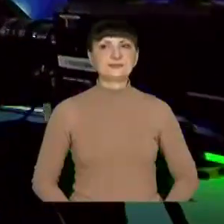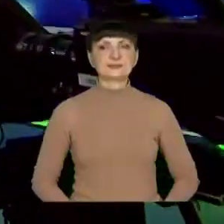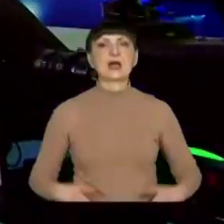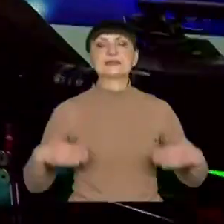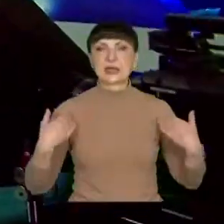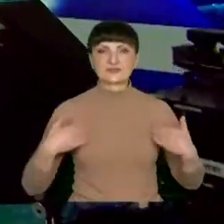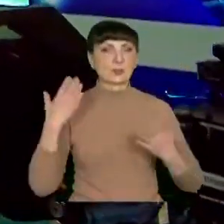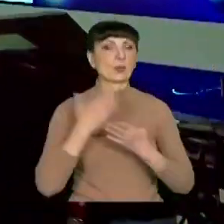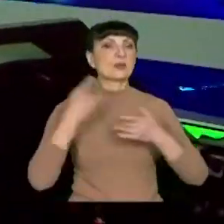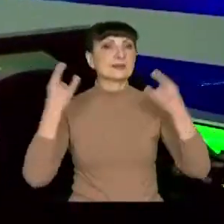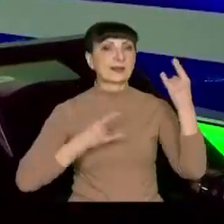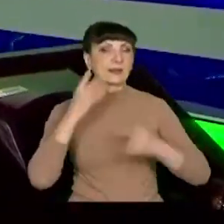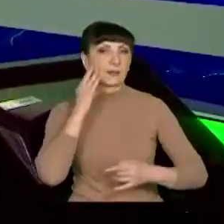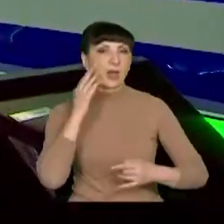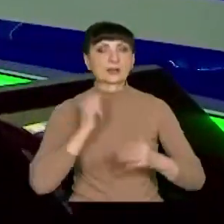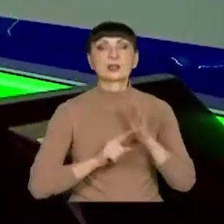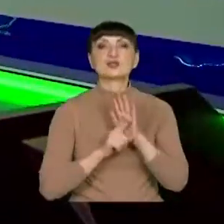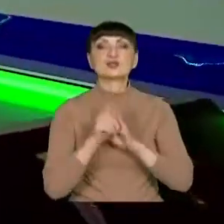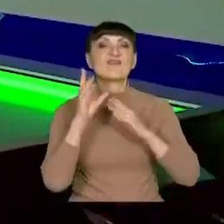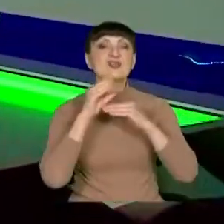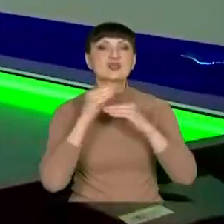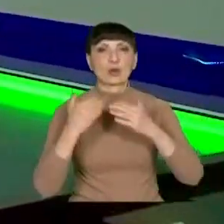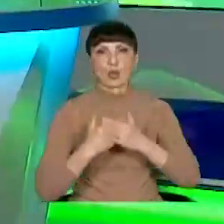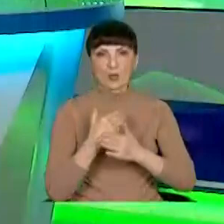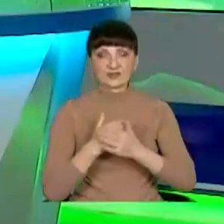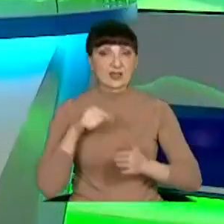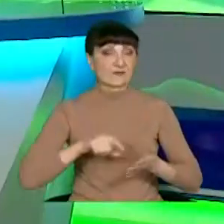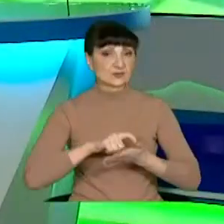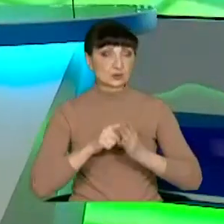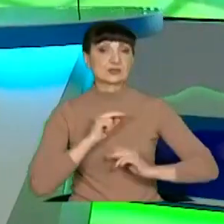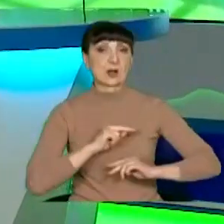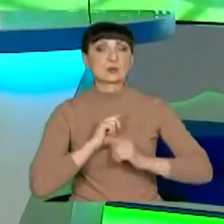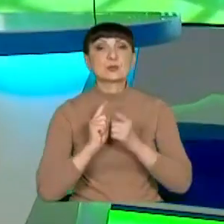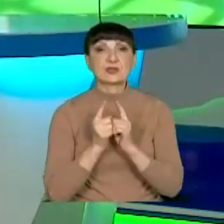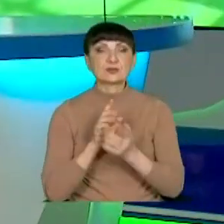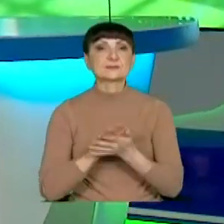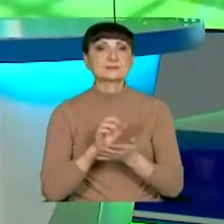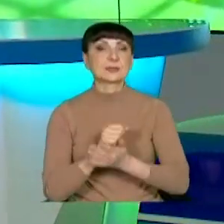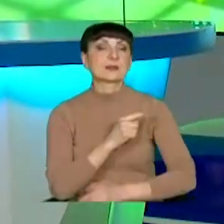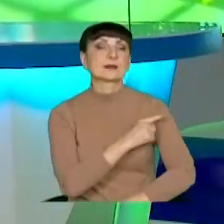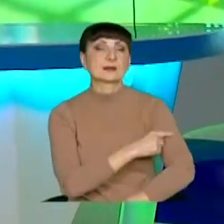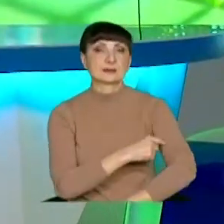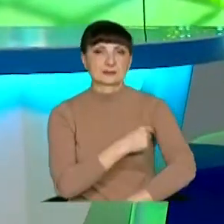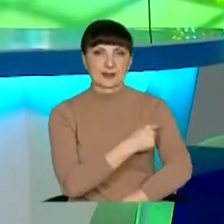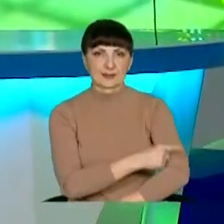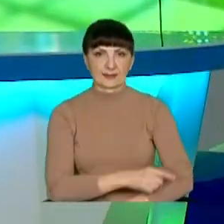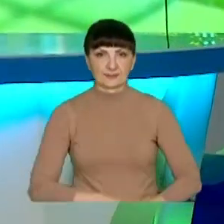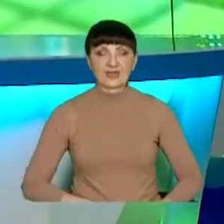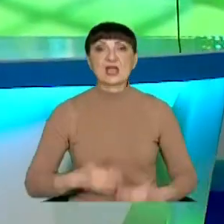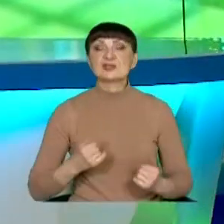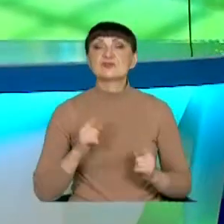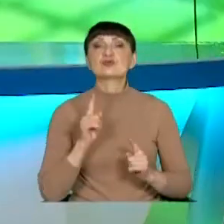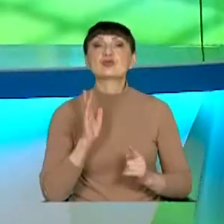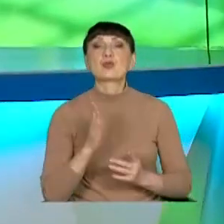Здравствуйте. В прямом эфире телеканала «Алматы. Итоговые новости». В студии для вас работают Дина Жанабекова и Диас Махамбетов. Смотрите сегодня в